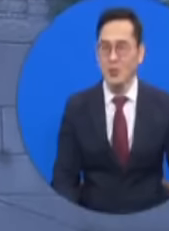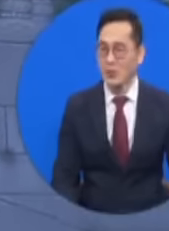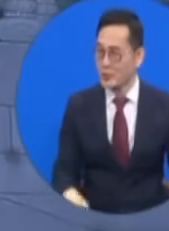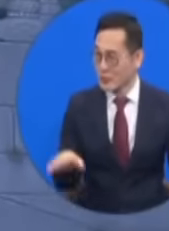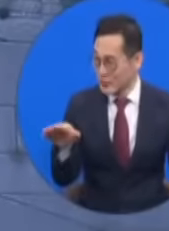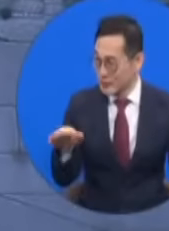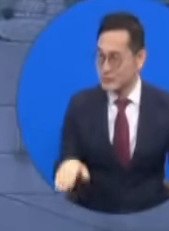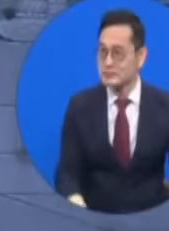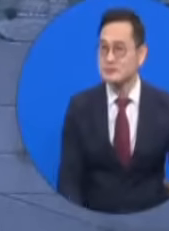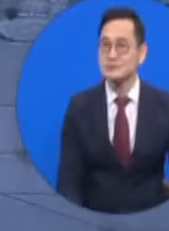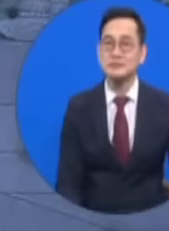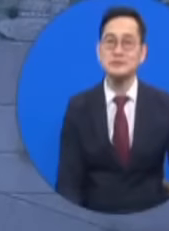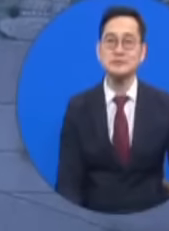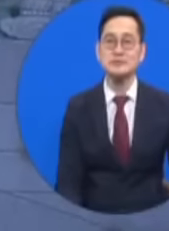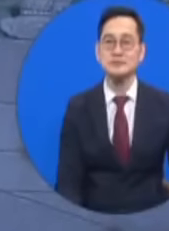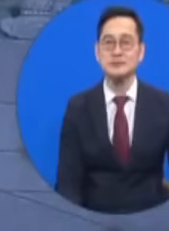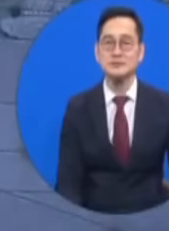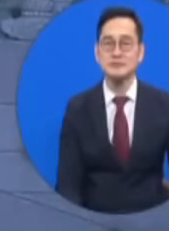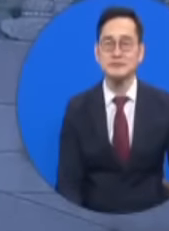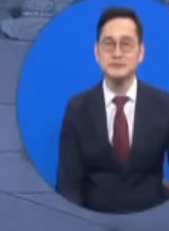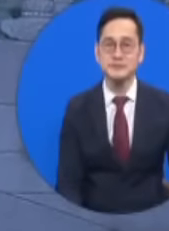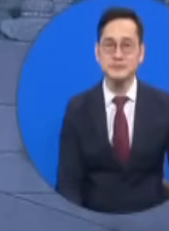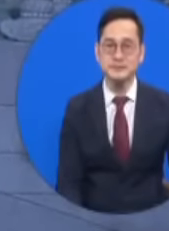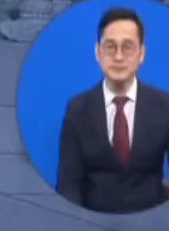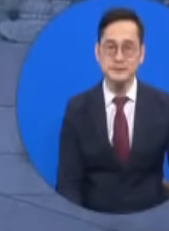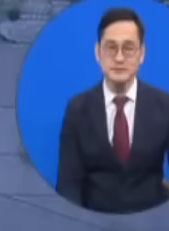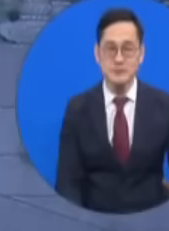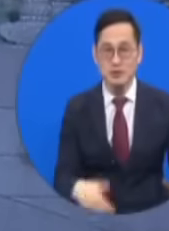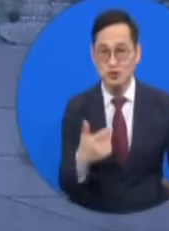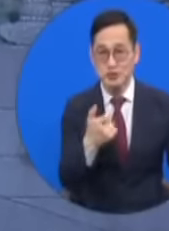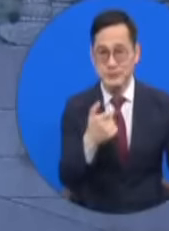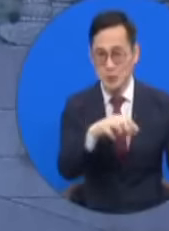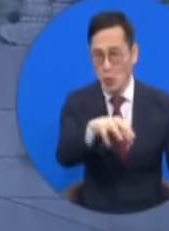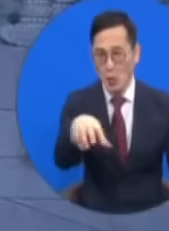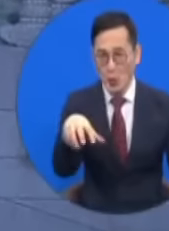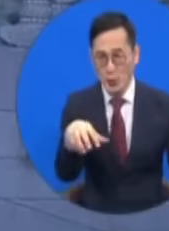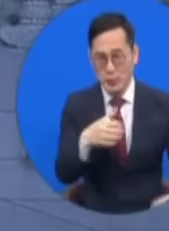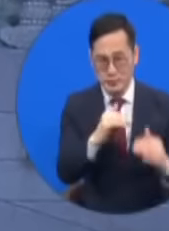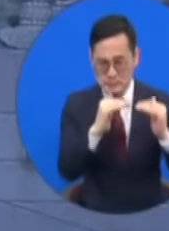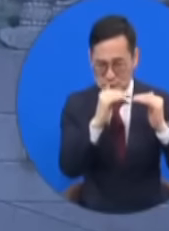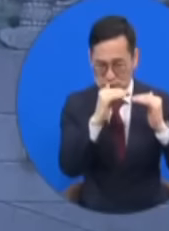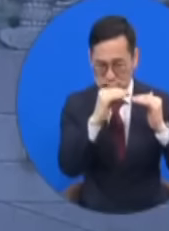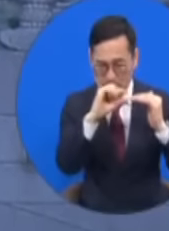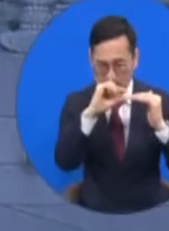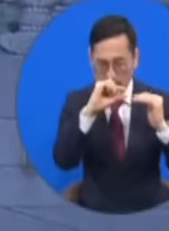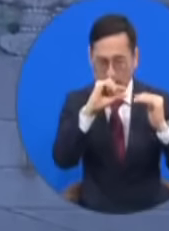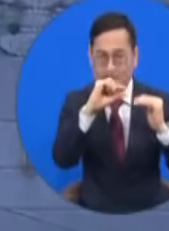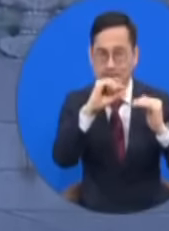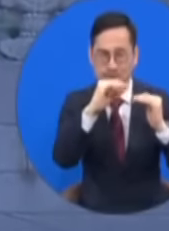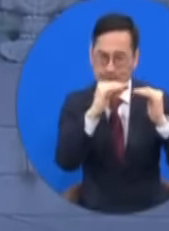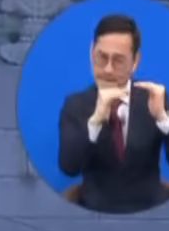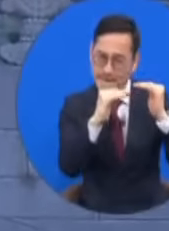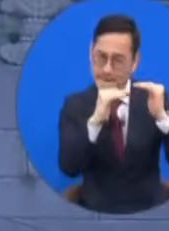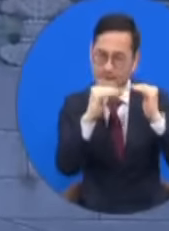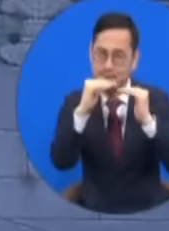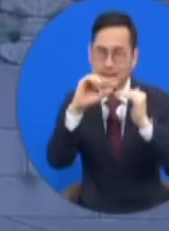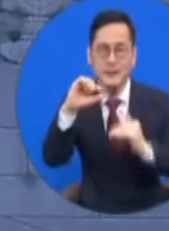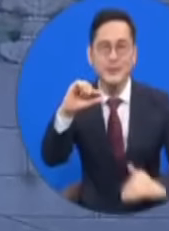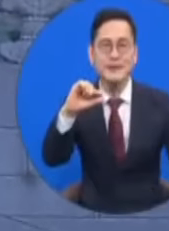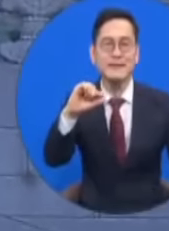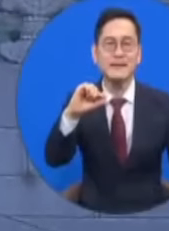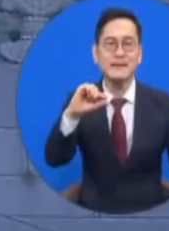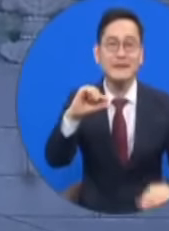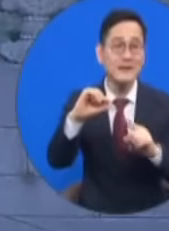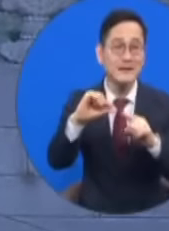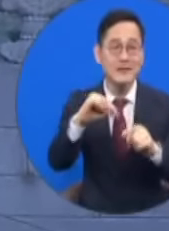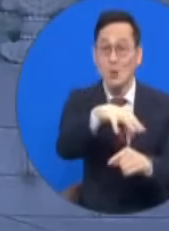박성희 차관님, 네. 청와대 대변인도 하시잖아요. 네. 60곳으로 격전지가 늘었어요. 여야 모두 막판에 각 당에서